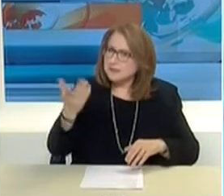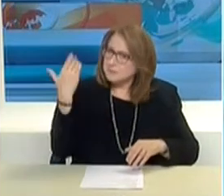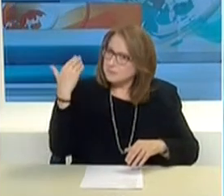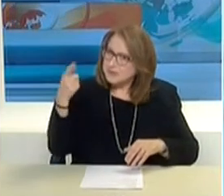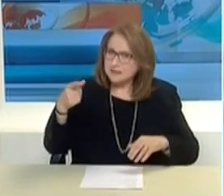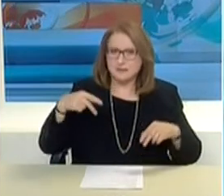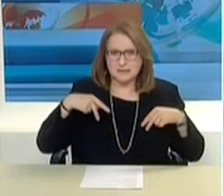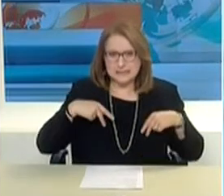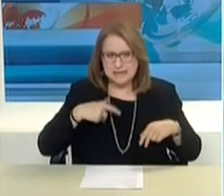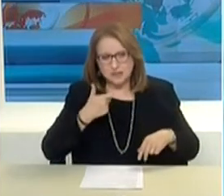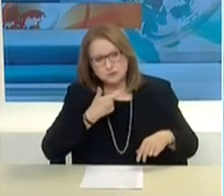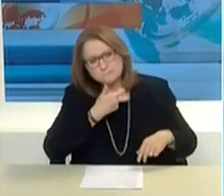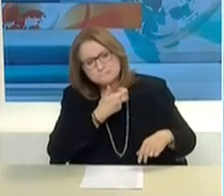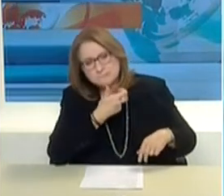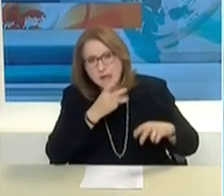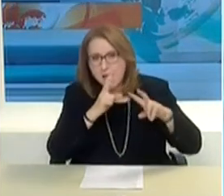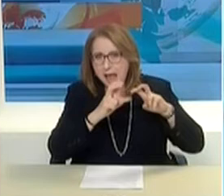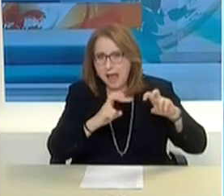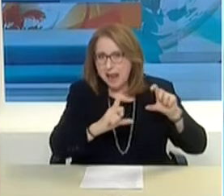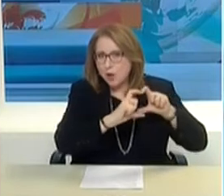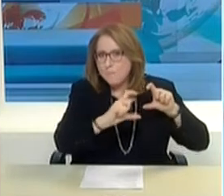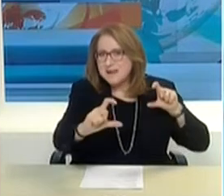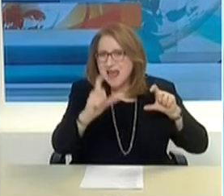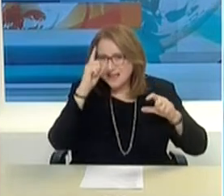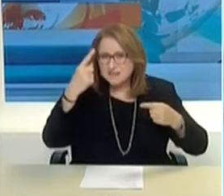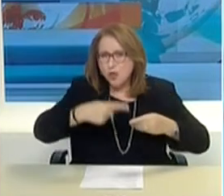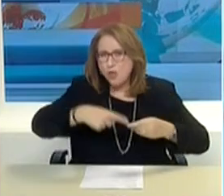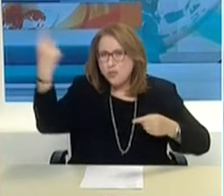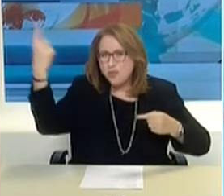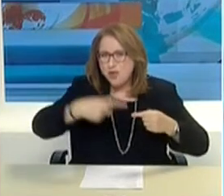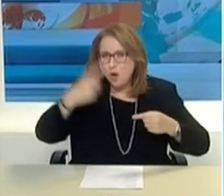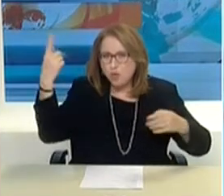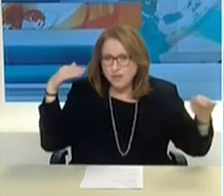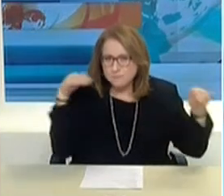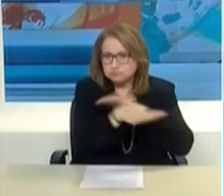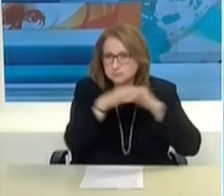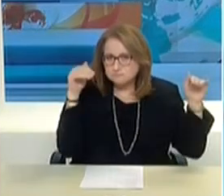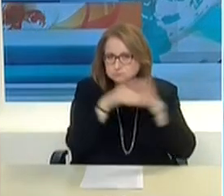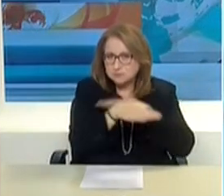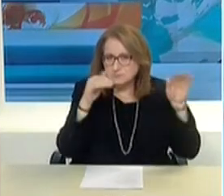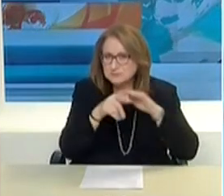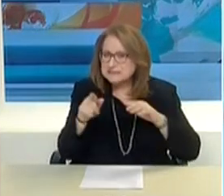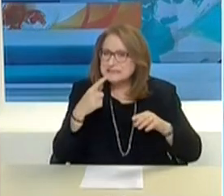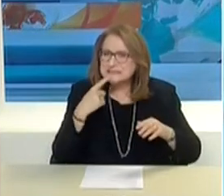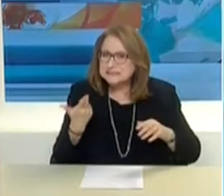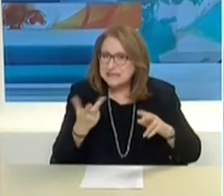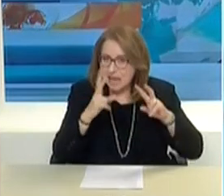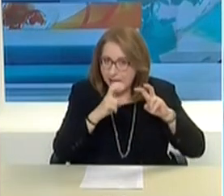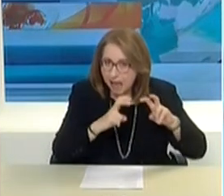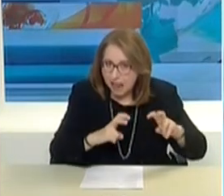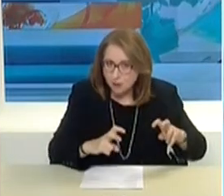διόδια. Μου φάνηκε λίγο σαν έλεγχος. Μου φάνηκε λίγο ότι θα φωτογραφίζουμε αυτούς που περάσανε. Ή θα μπουν και αυτοί